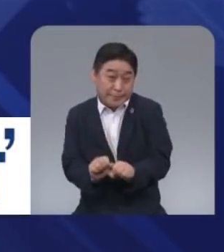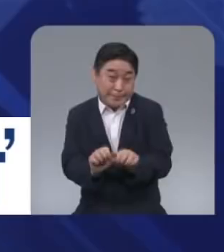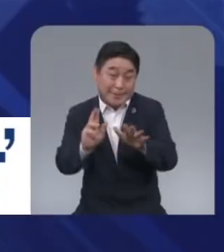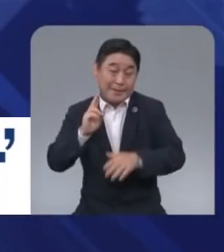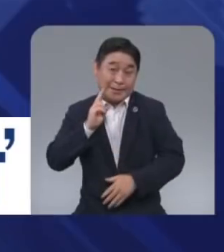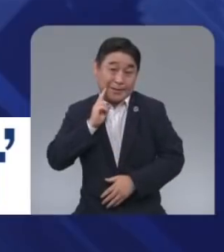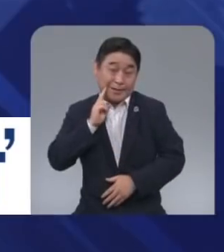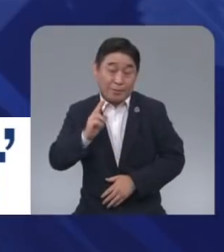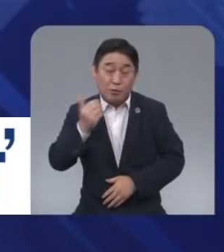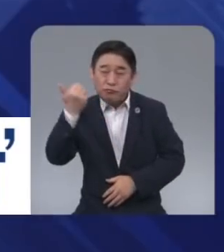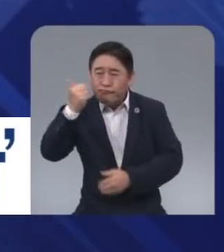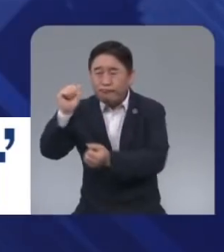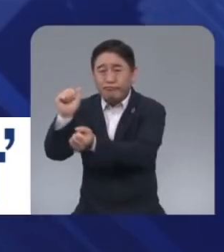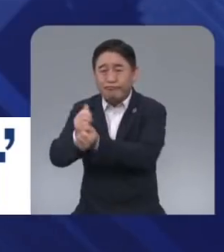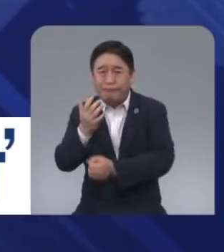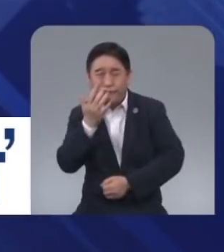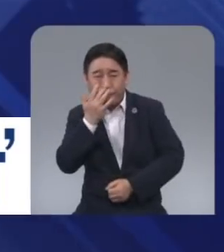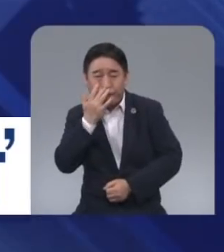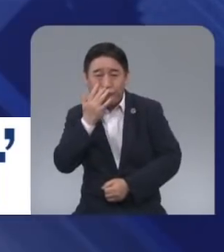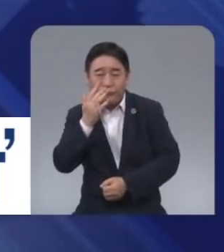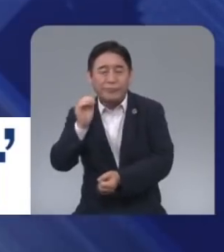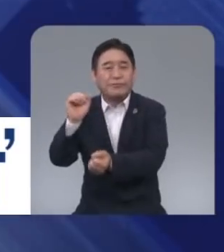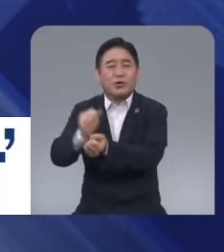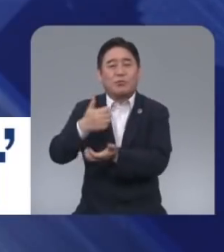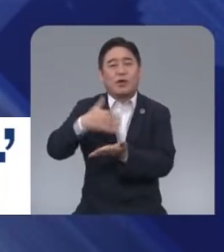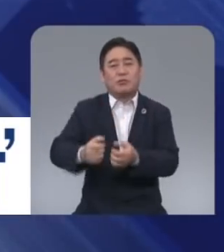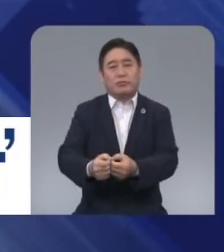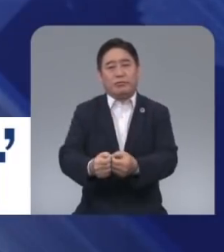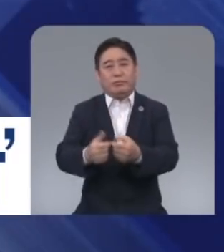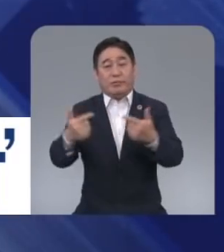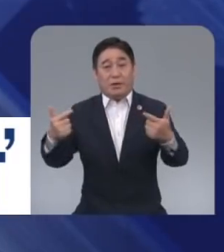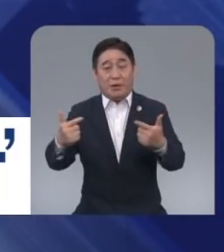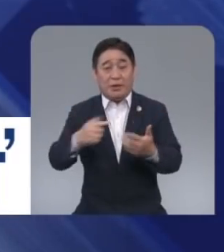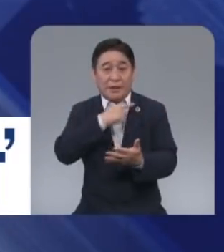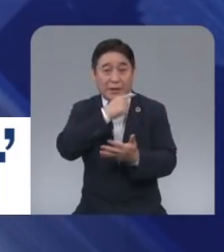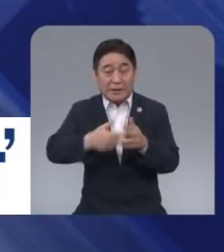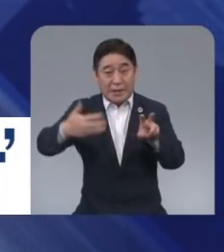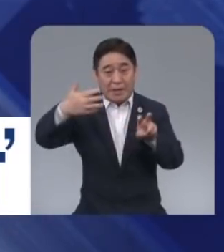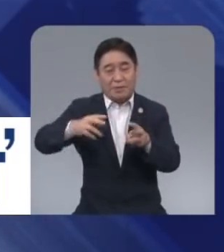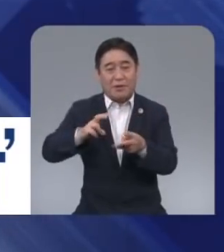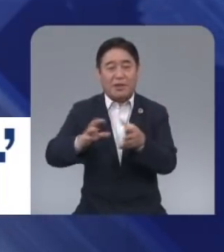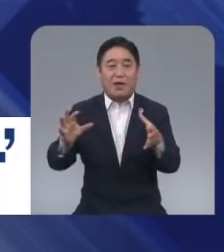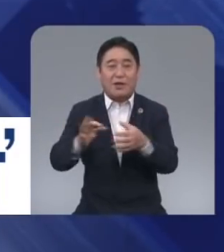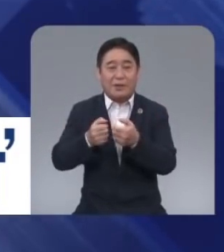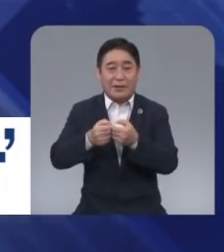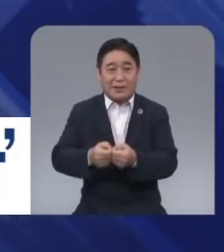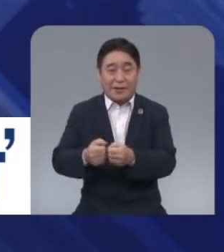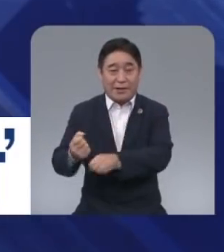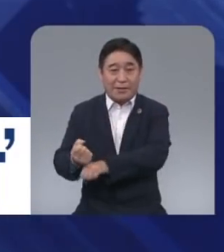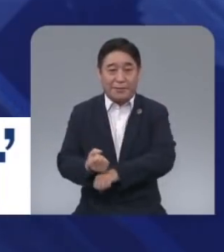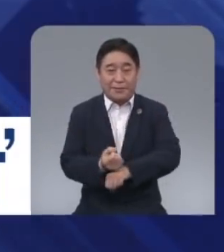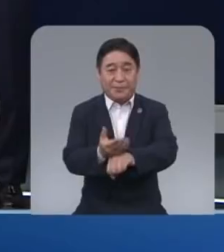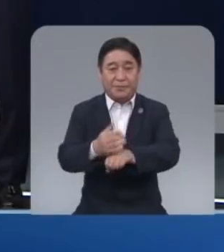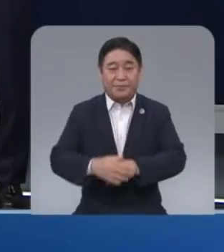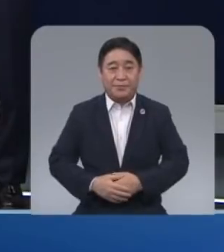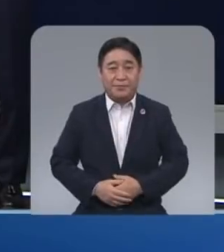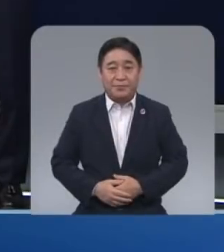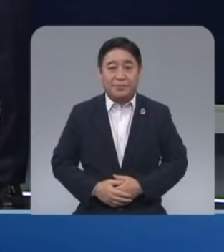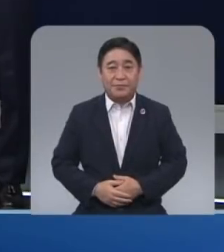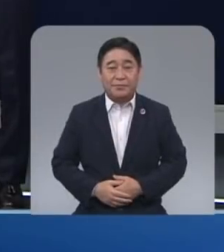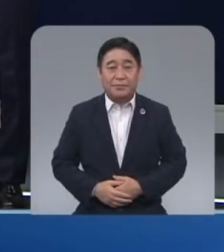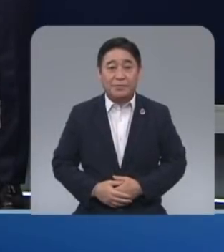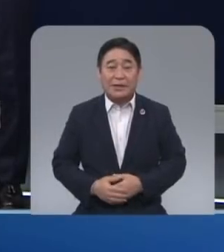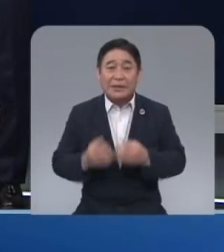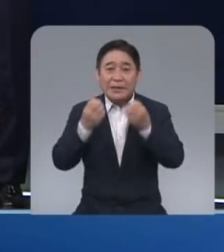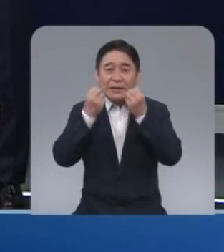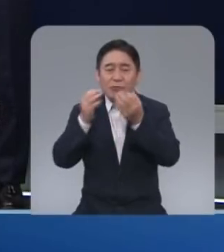심해지고 감염 경로를 알 수 없는 확진자 비율도 늘고 있습니다. 재난미디어센터 연결해서 자세한 소식 알아보겠습니다. 이호준 기자,